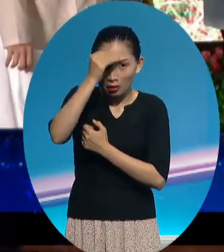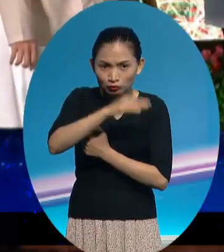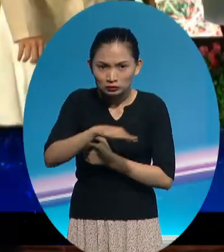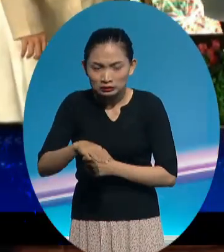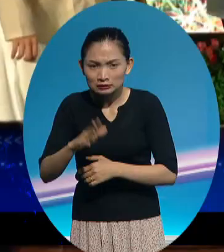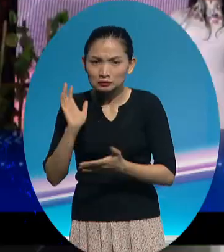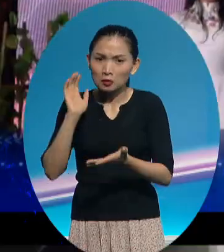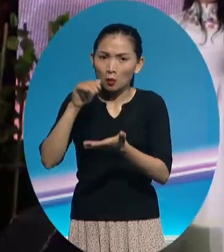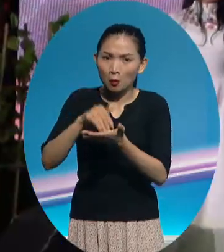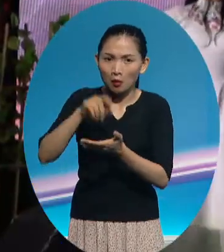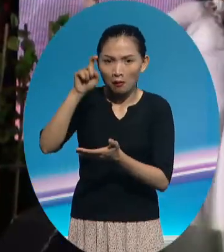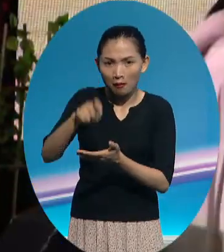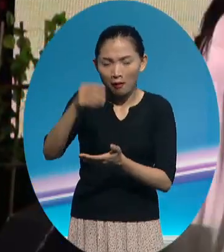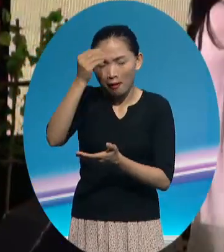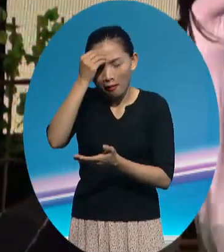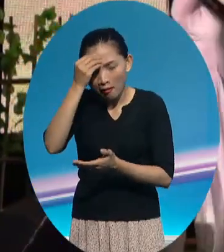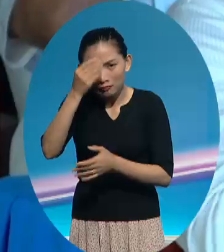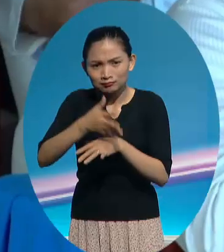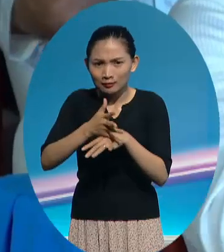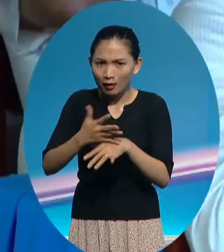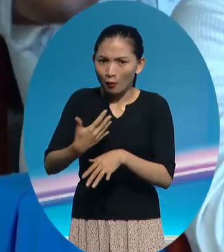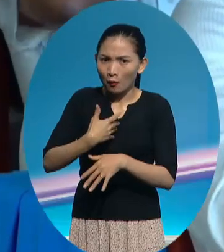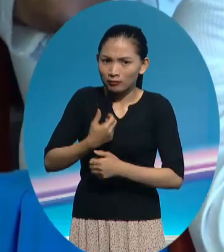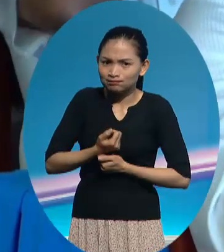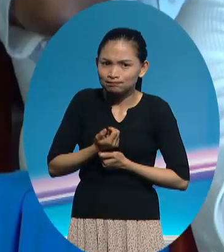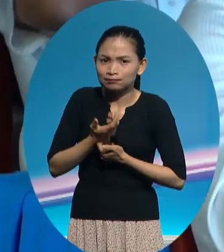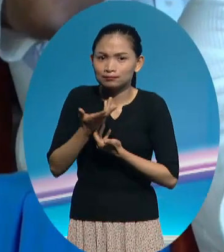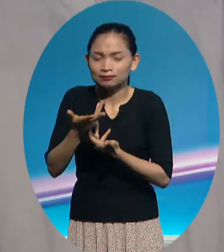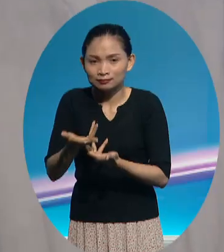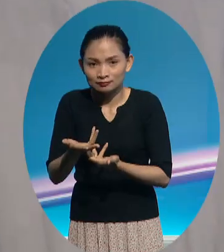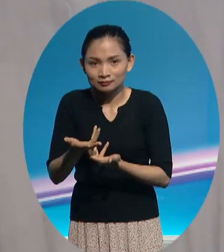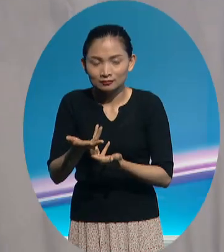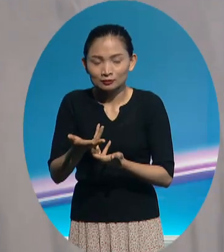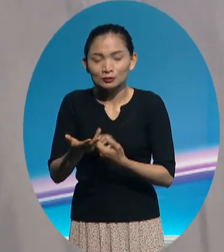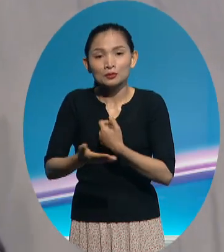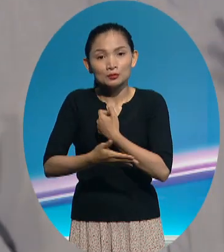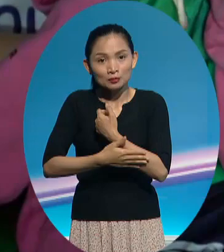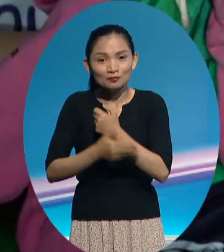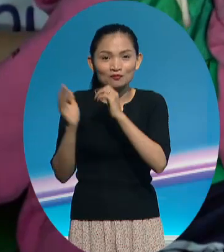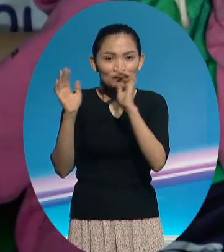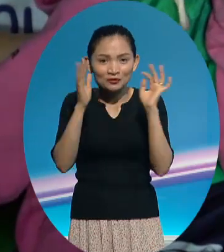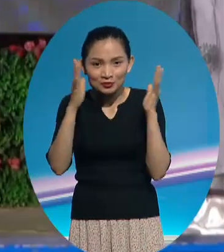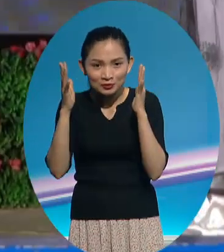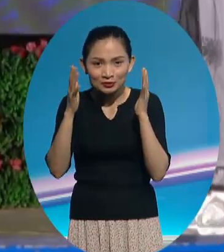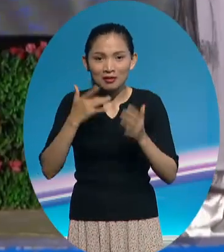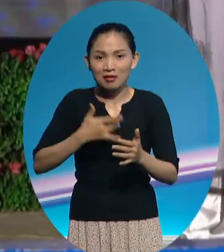được giao lưu, học hỏi, thể hiện khả năng của mình ở nhiều hình thức biểu diễn nghệ thuật, tạo ra sân chơi lành mạnh, sôi nổi và bổ ích.